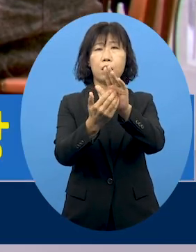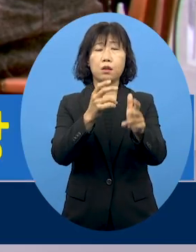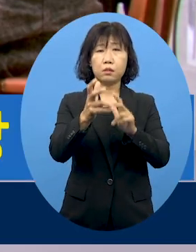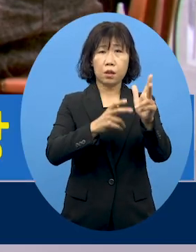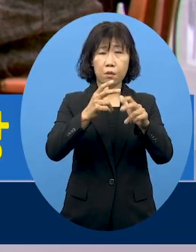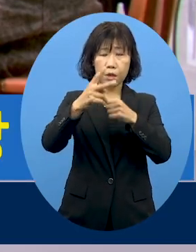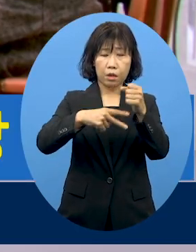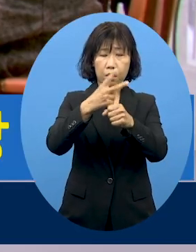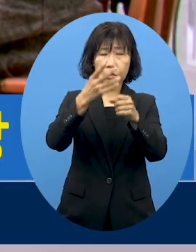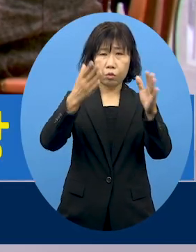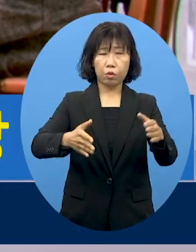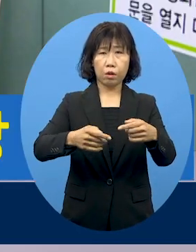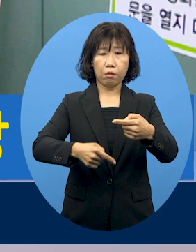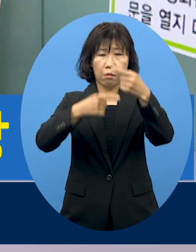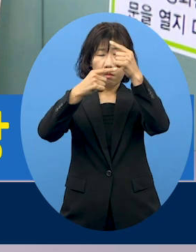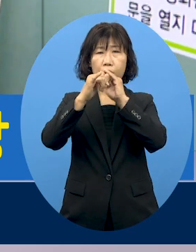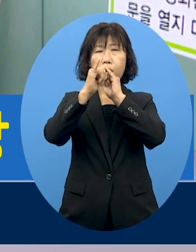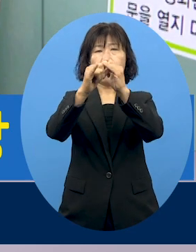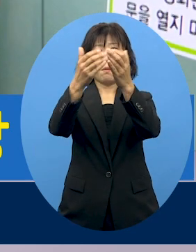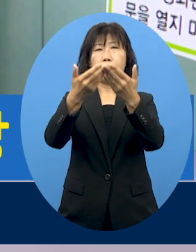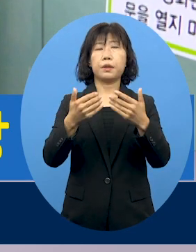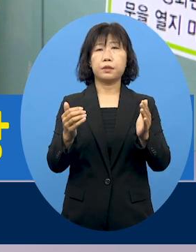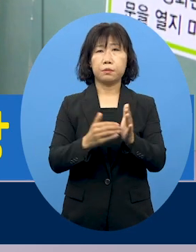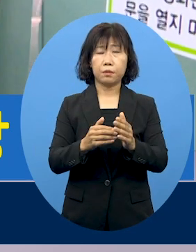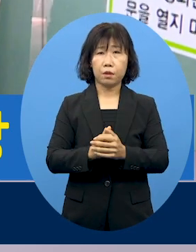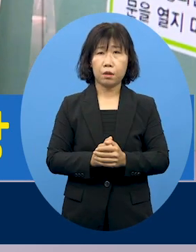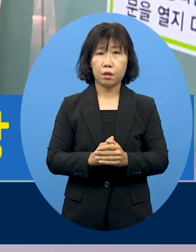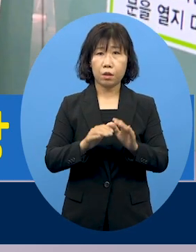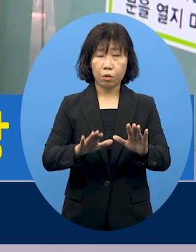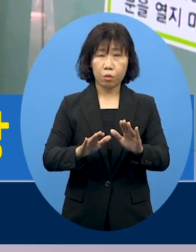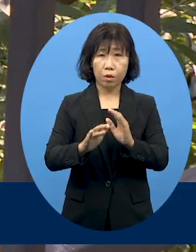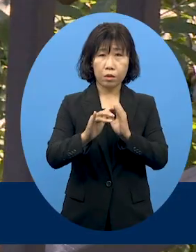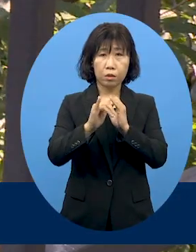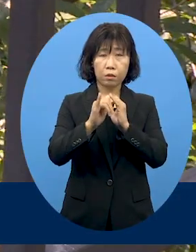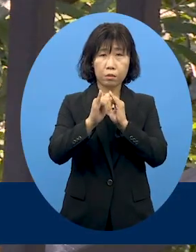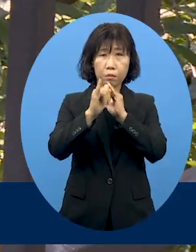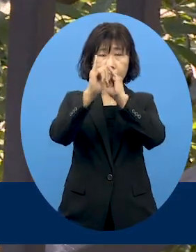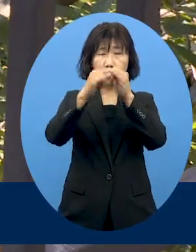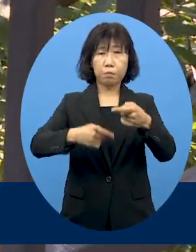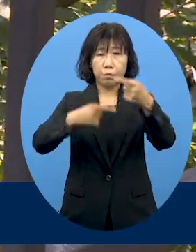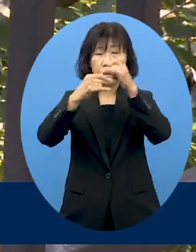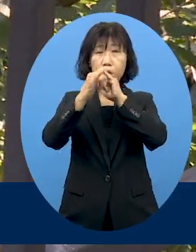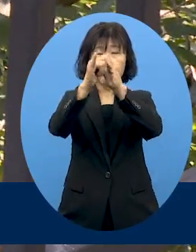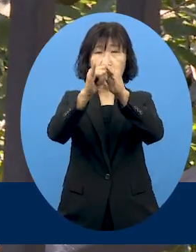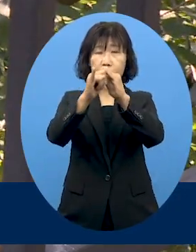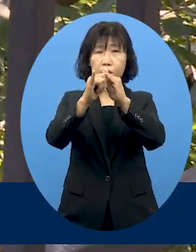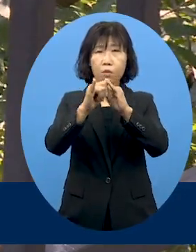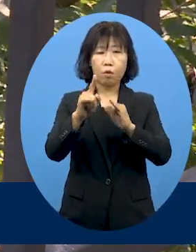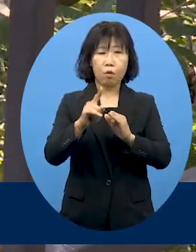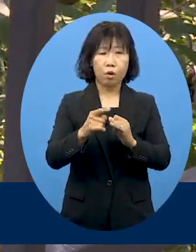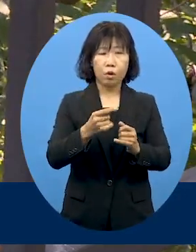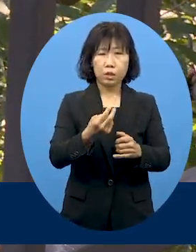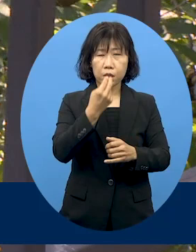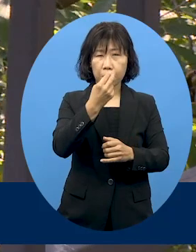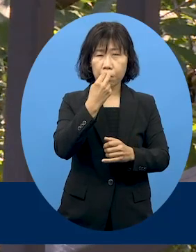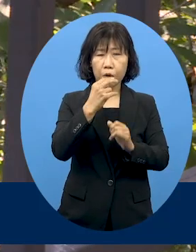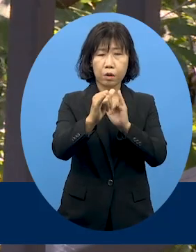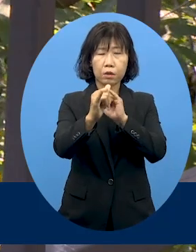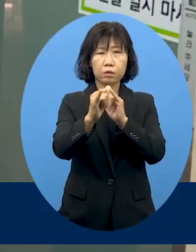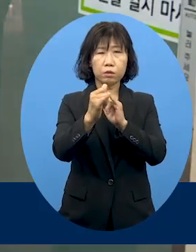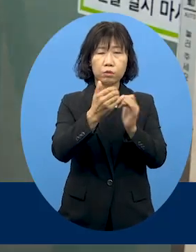2년 연속 보건복지부장관 표창을 수상했습니다 이번 표창은 자살 예방 사업과